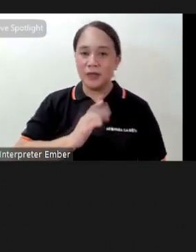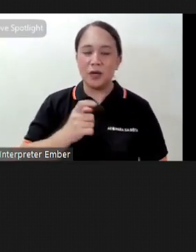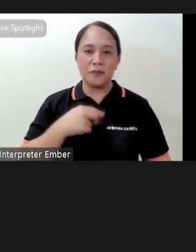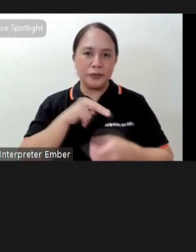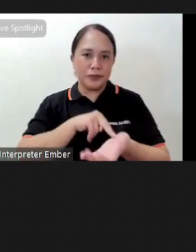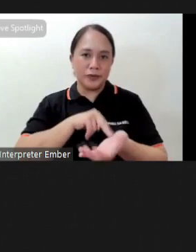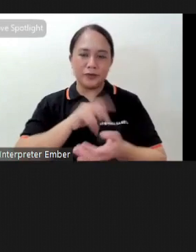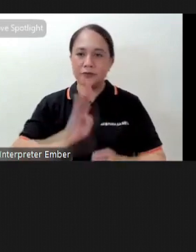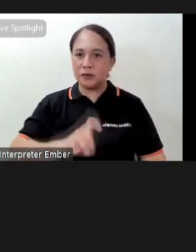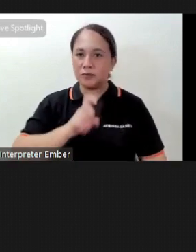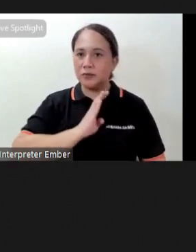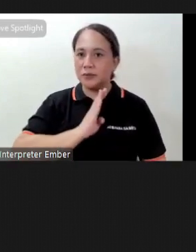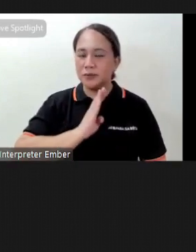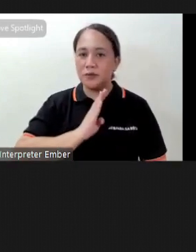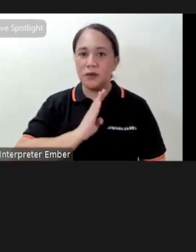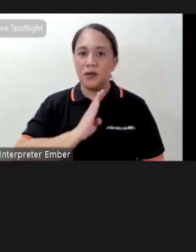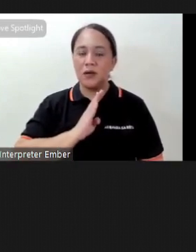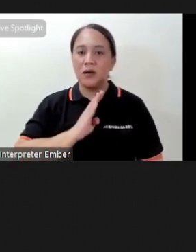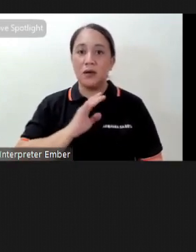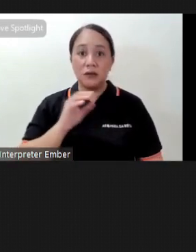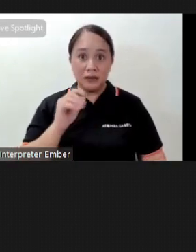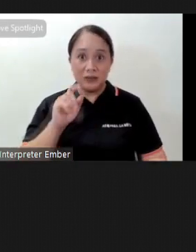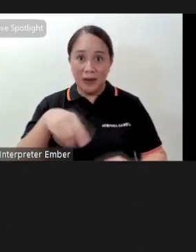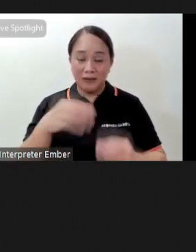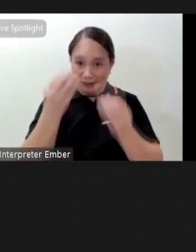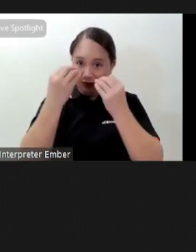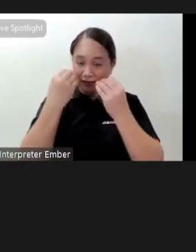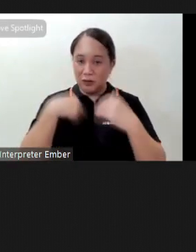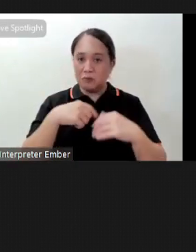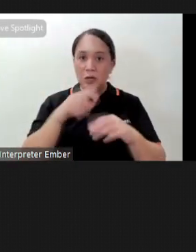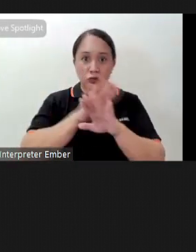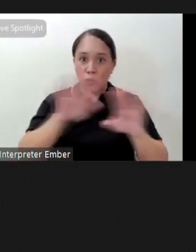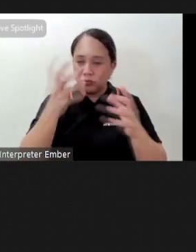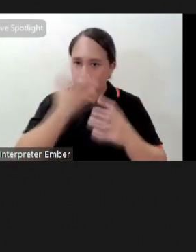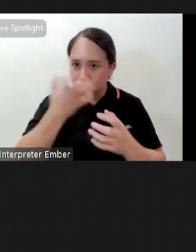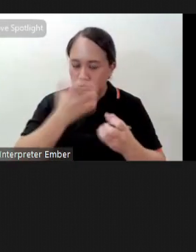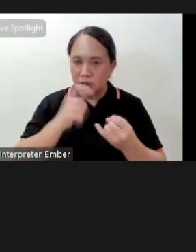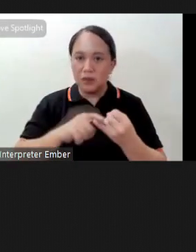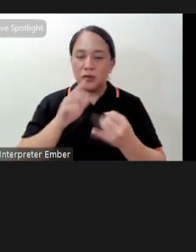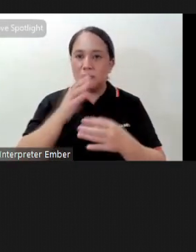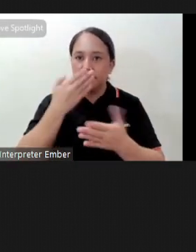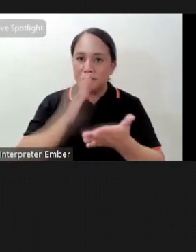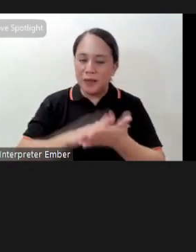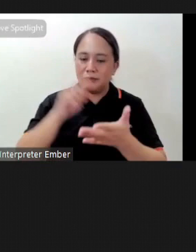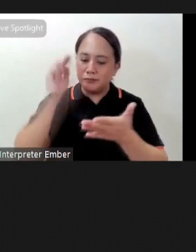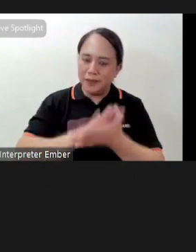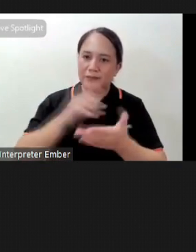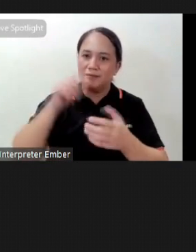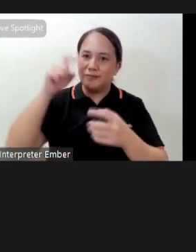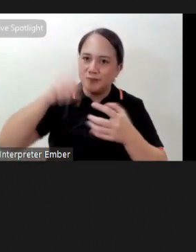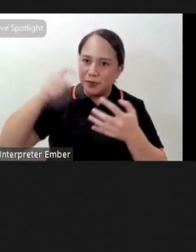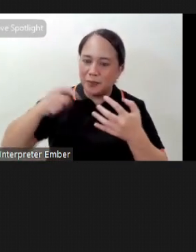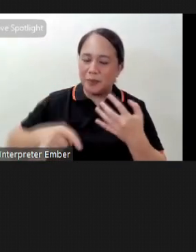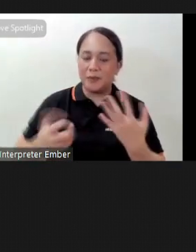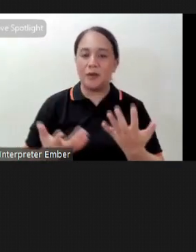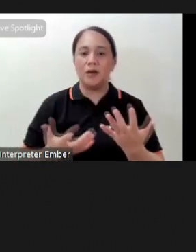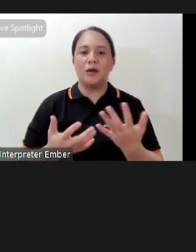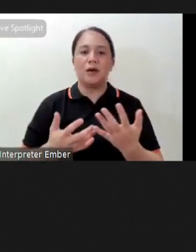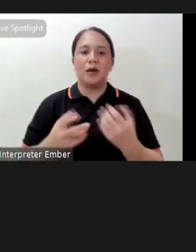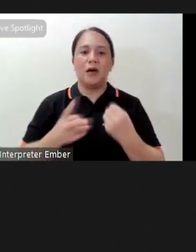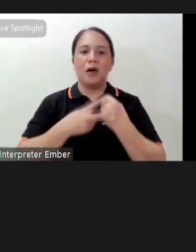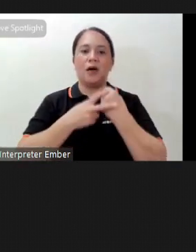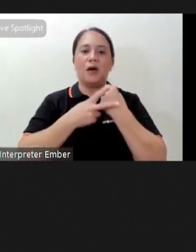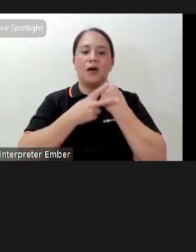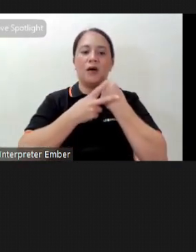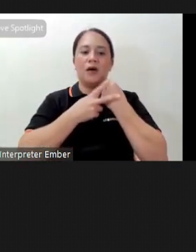nurse saka yan ang tinuro sa atin huwag magagalit masamayan bla bla bla so naiipon sa